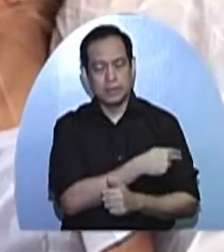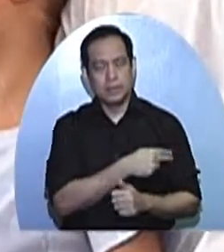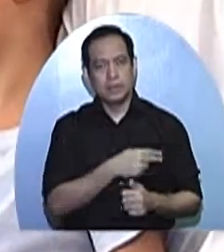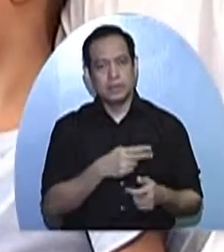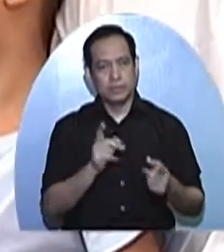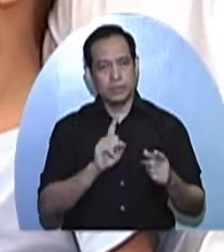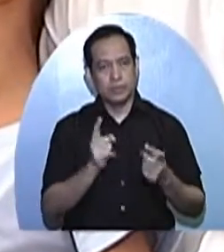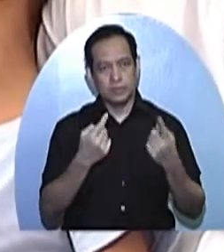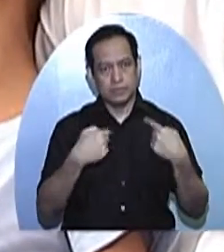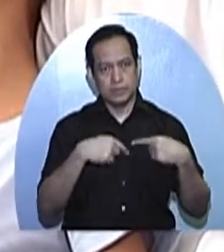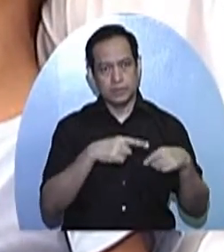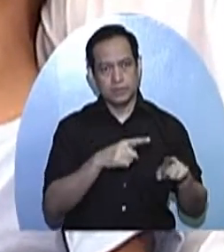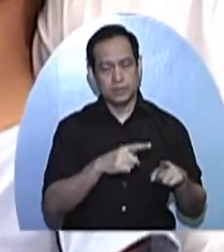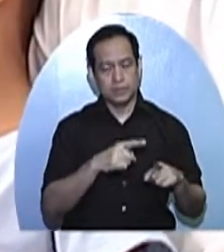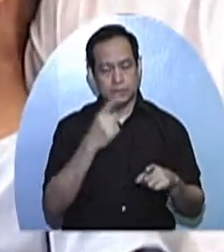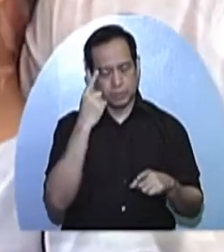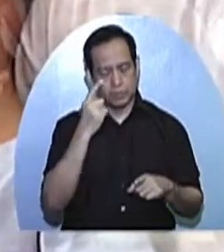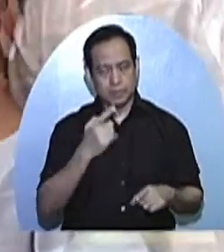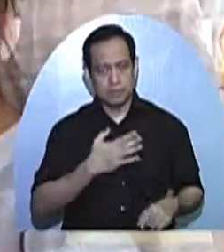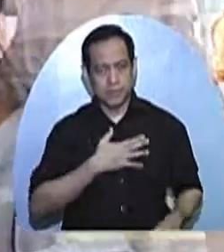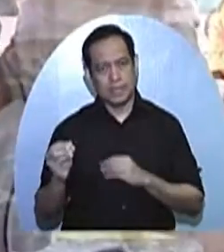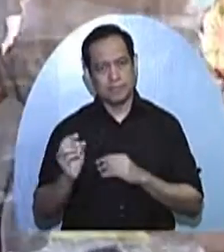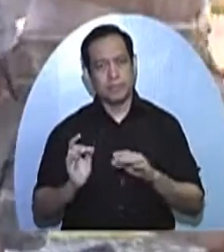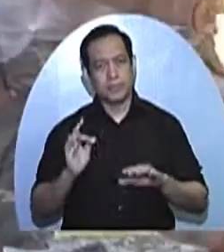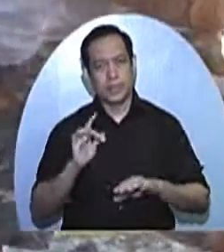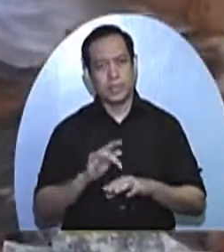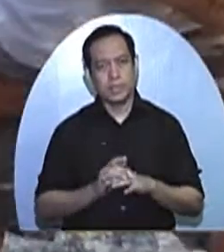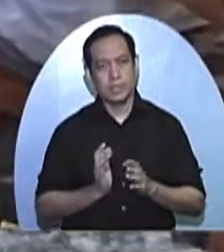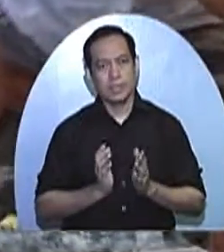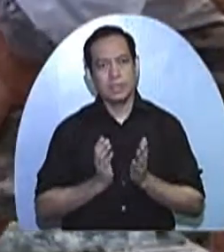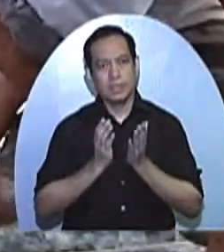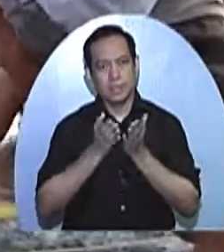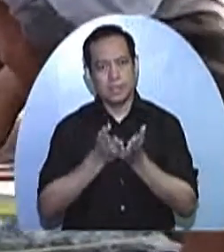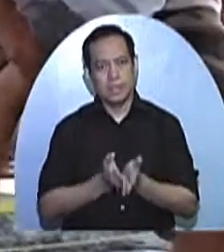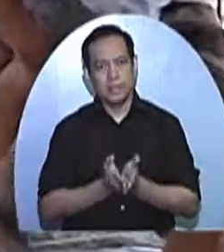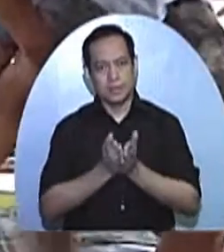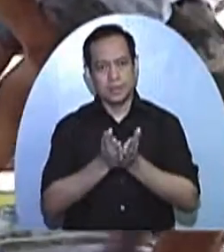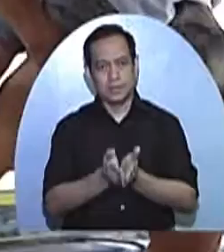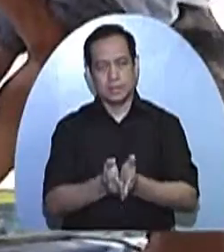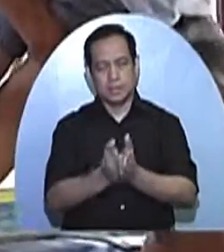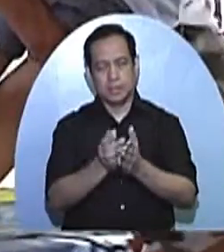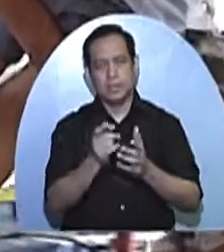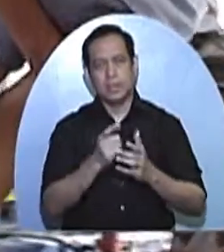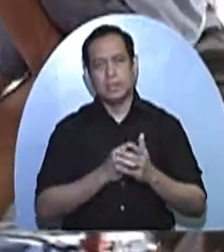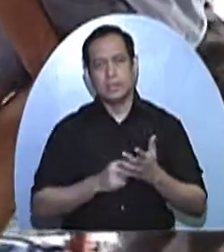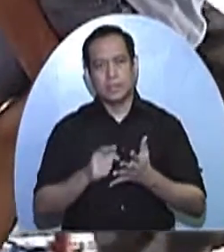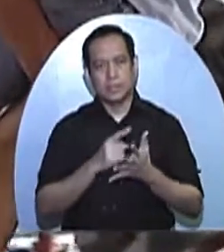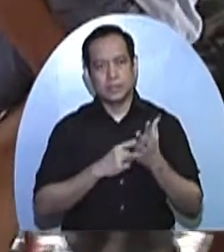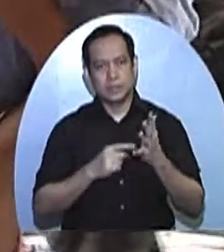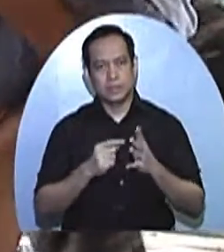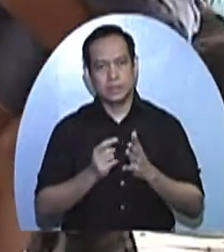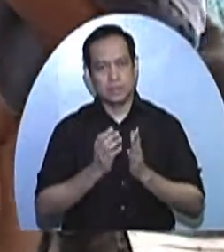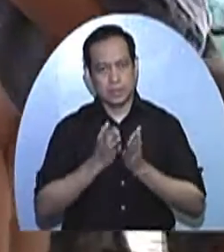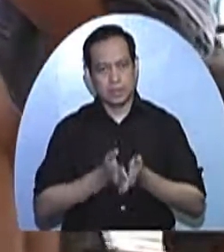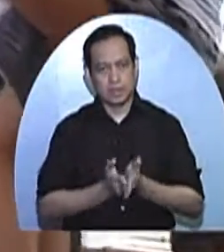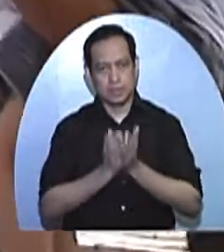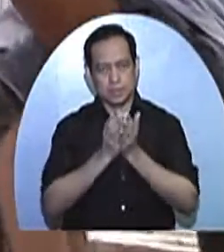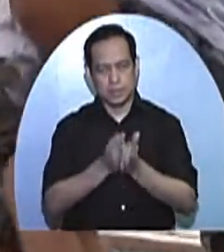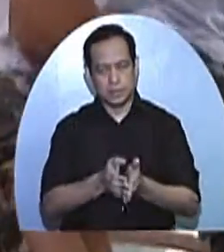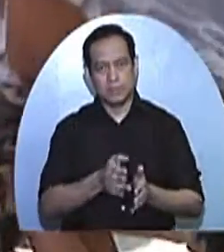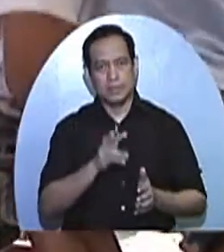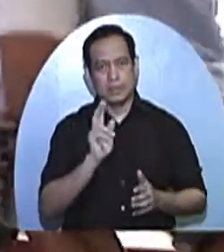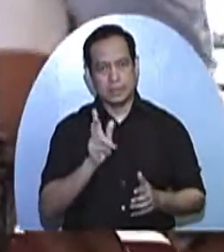po na pinupuntahan namin na pinagpapagamutan ng anak ko po. Sasakay po kami ng bangka. Tumatagal po yung biyahe namin sa bangka,